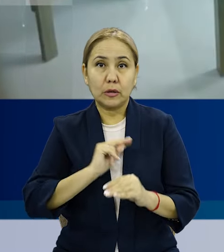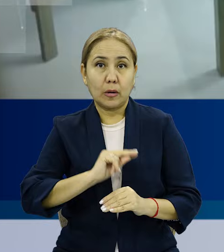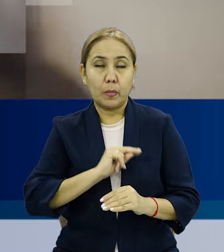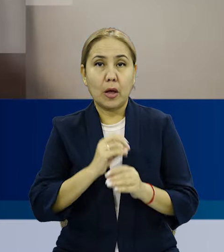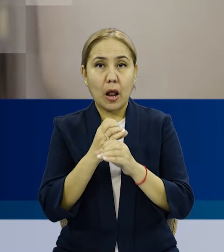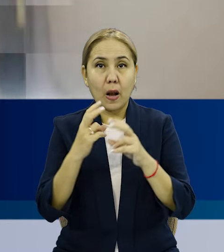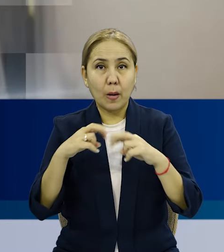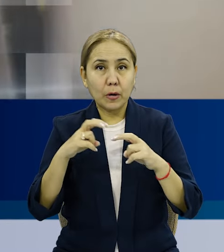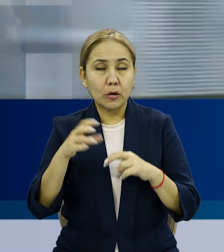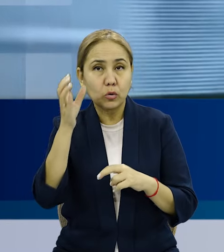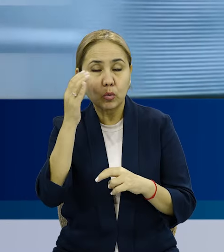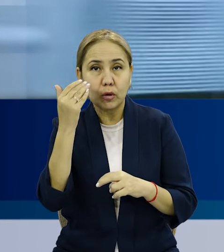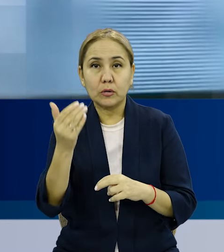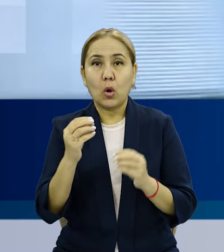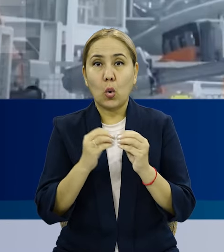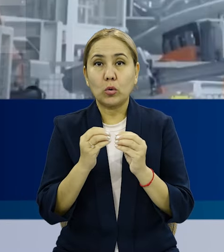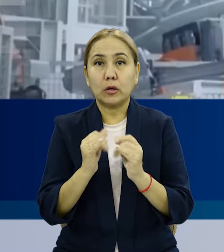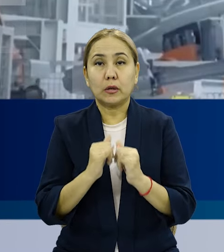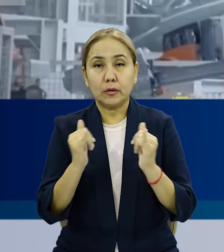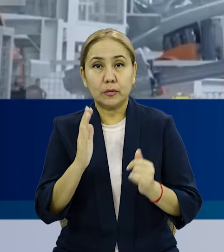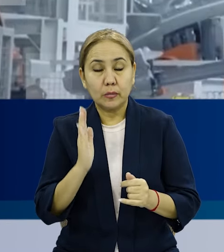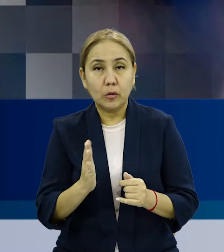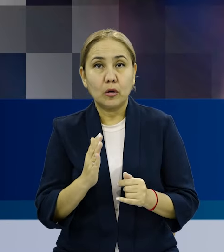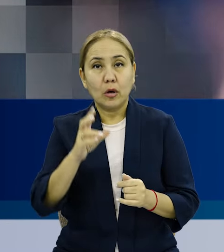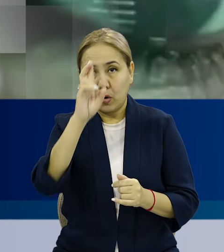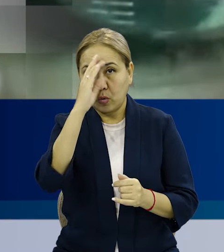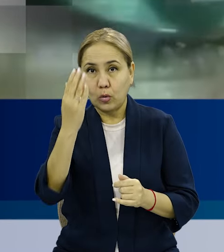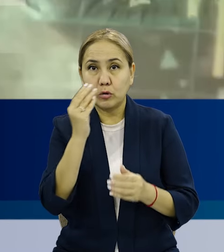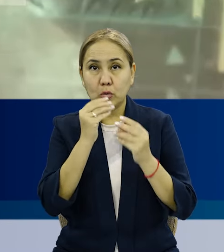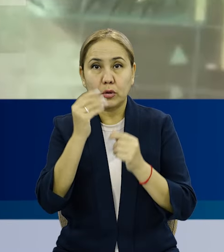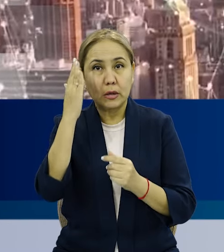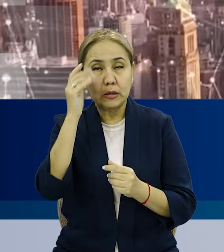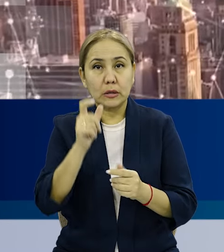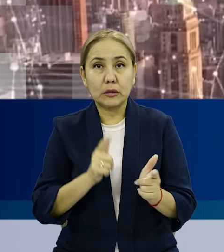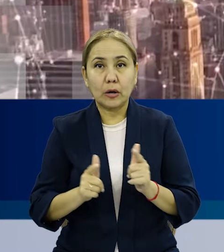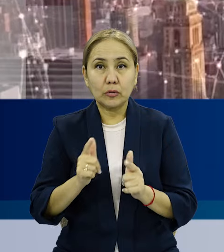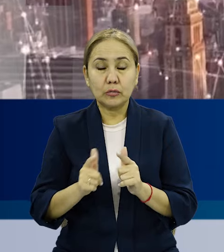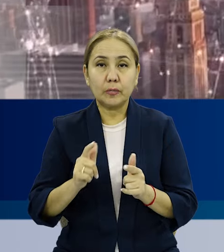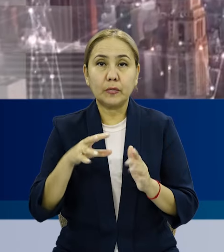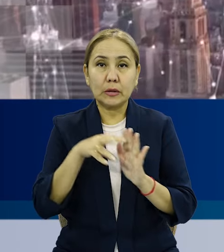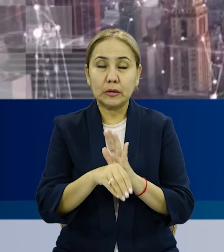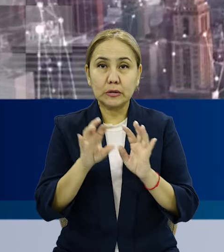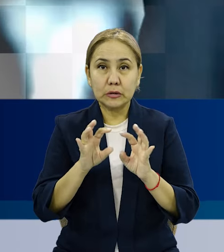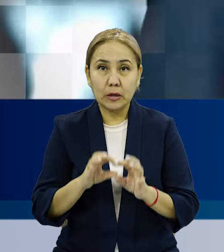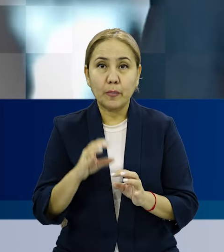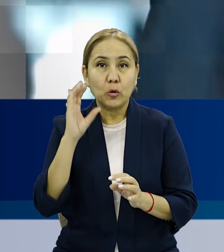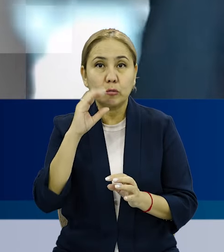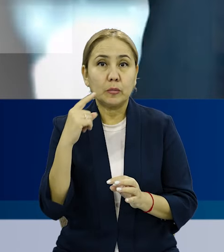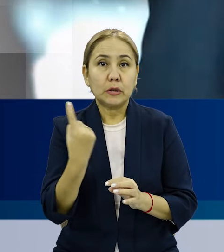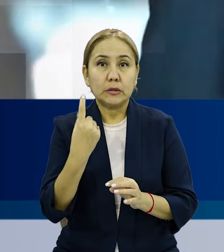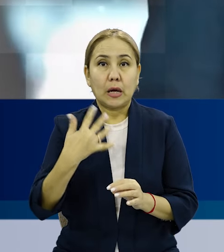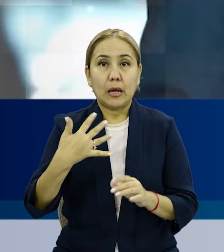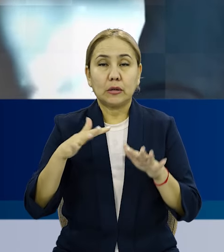ilmiy laboratoriyalar sonini 10 taga yetkazish. Hukumatning sun'iy intellektga tayyorgarlik indeksida O'zbekistonni